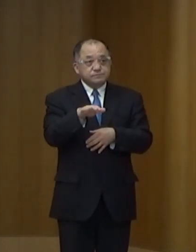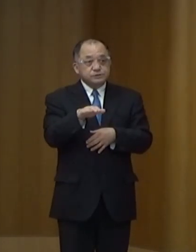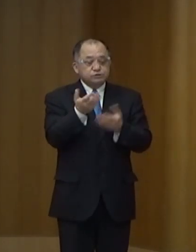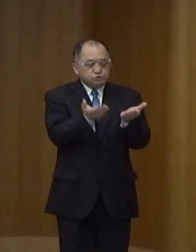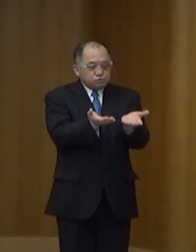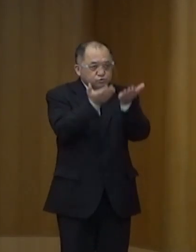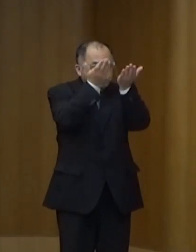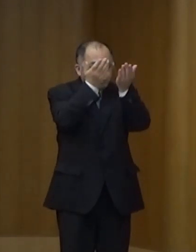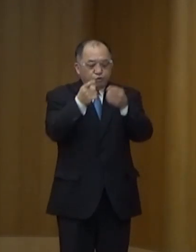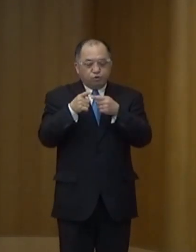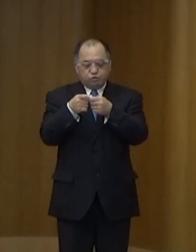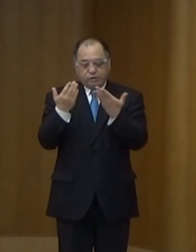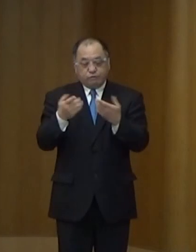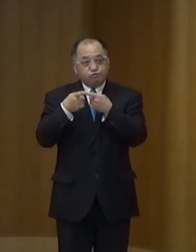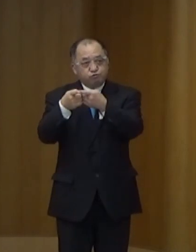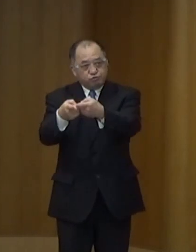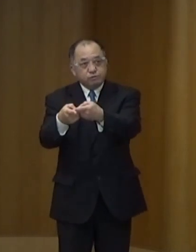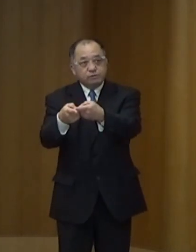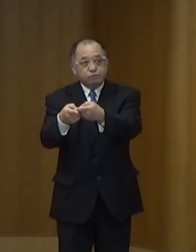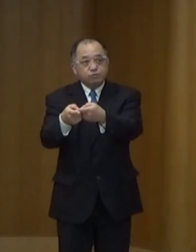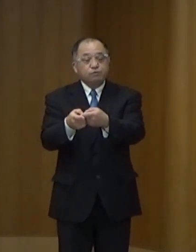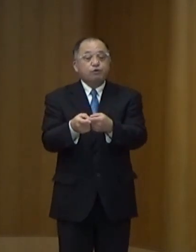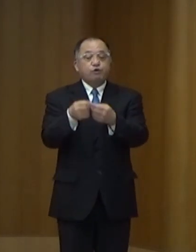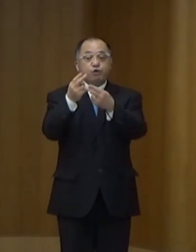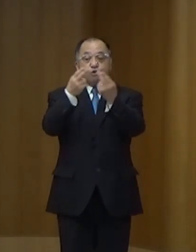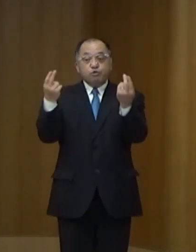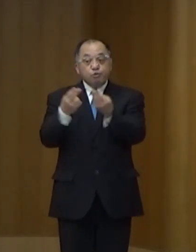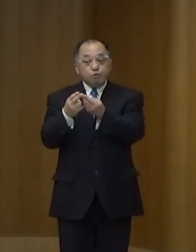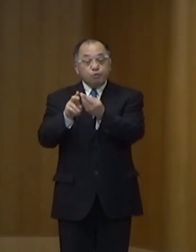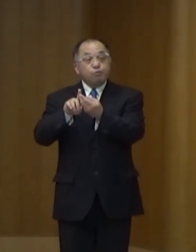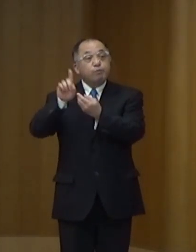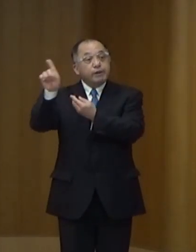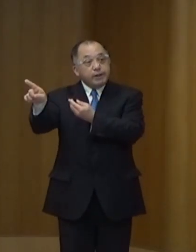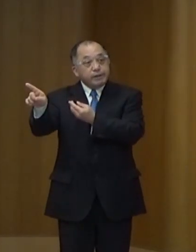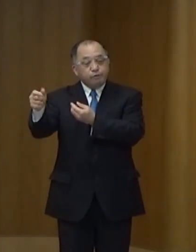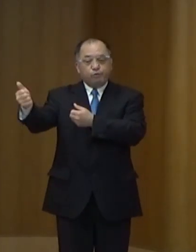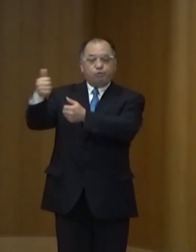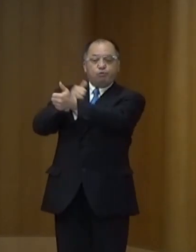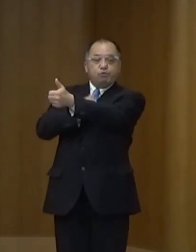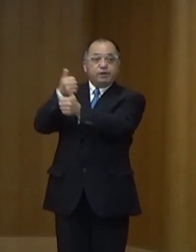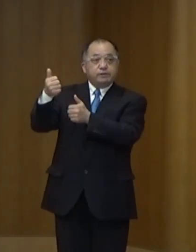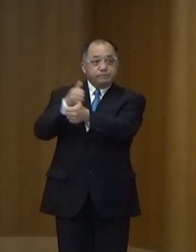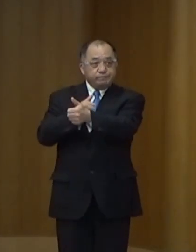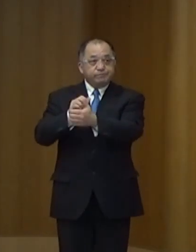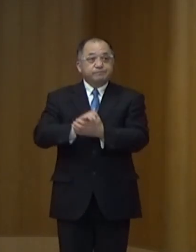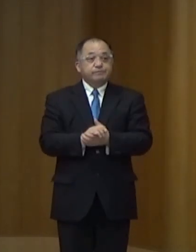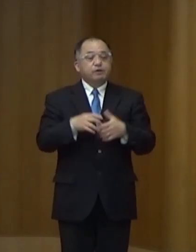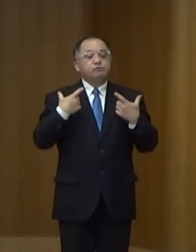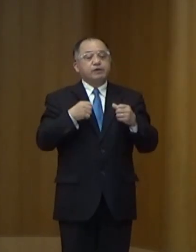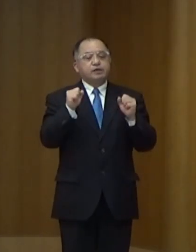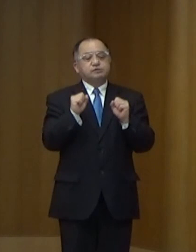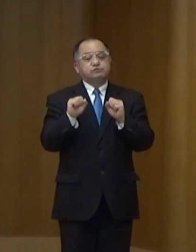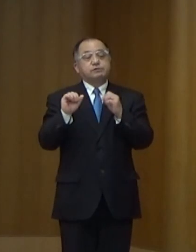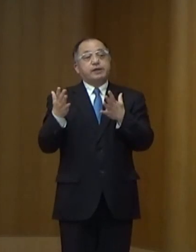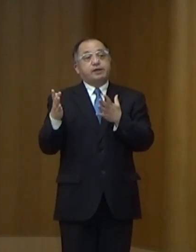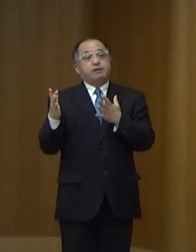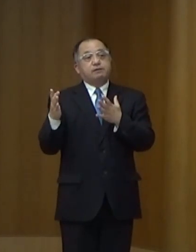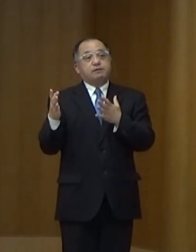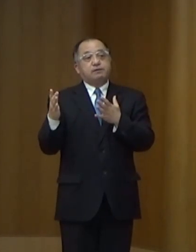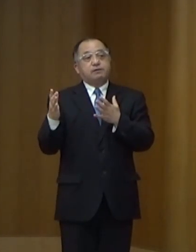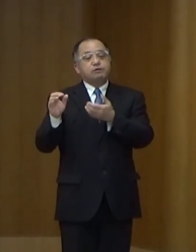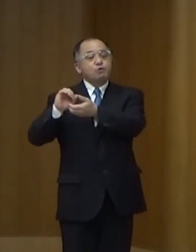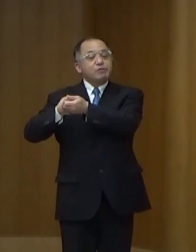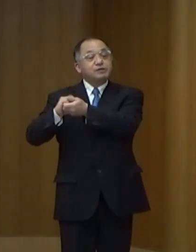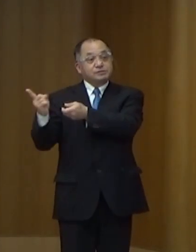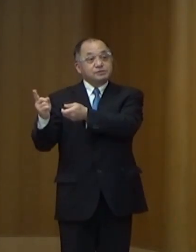業入学などの道外との往来、普段一緒にいない